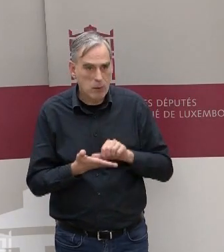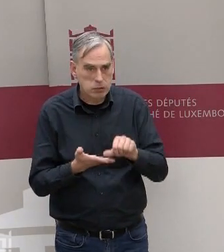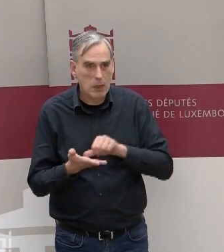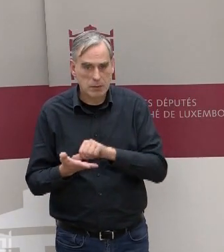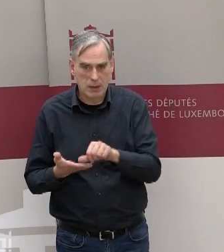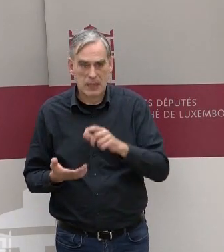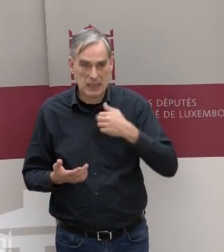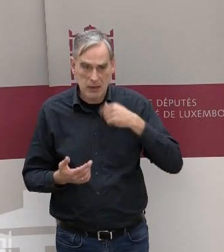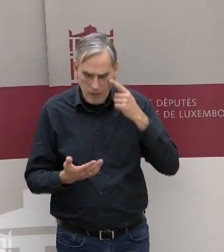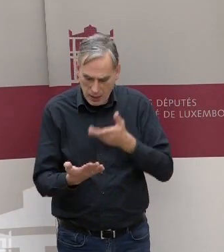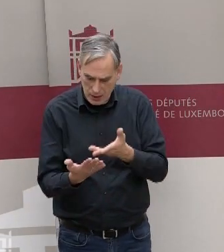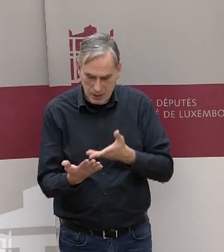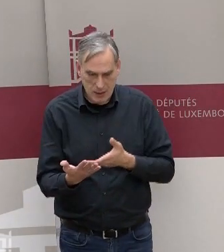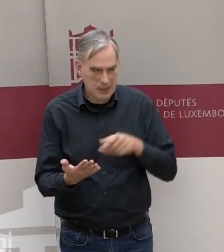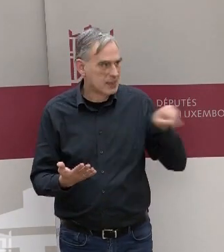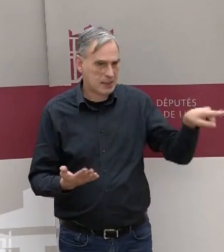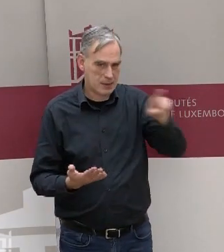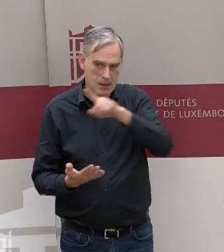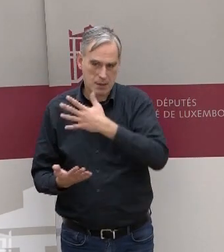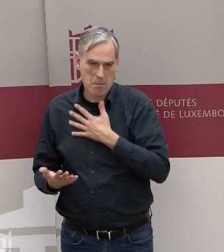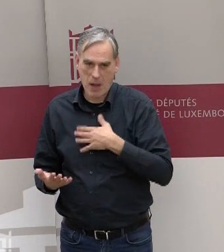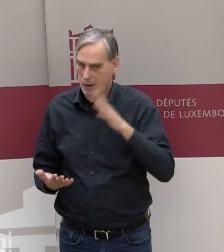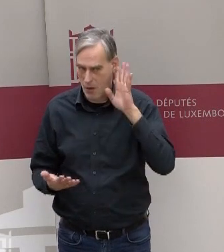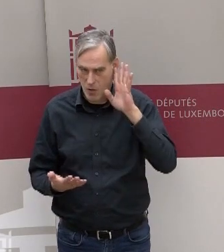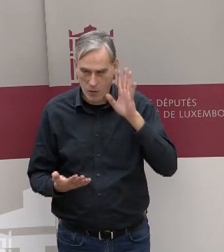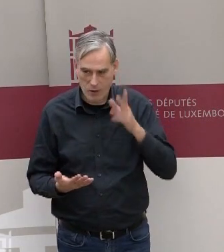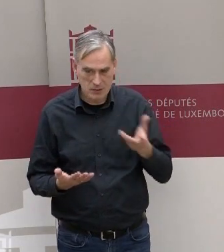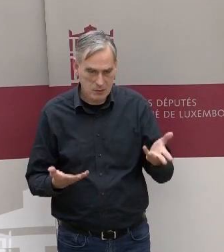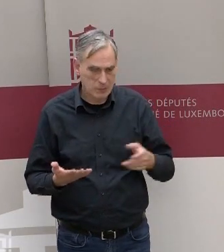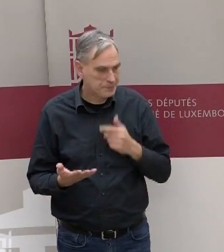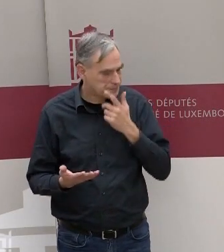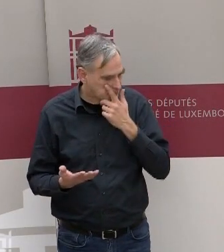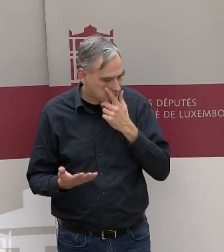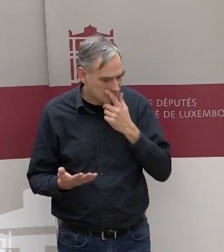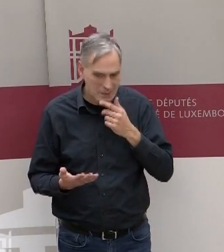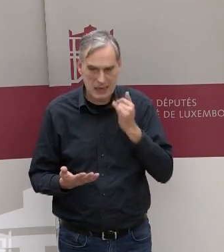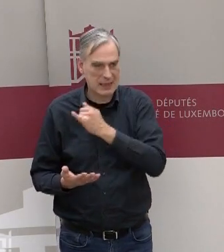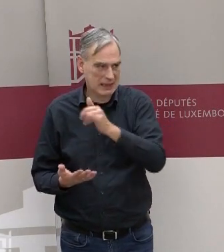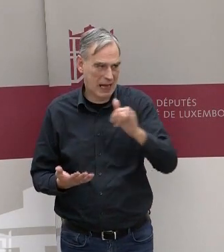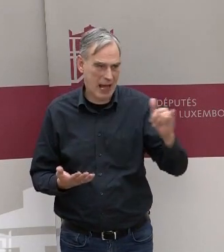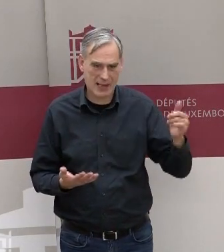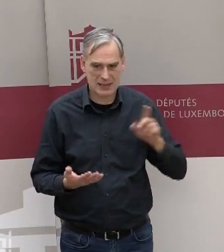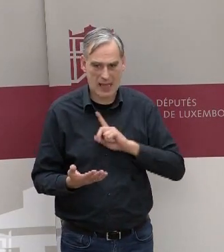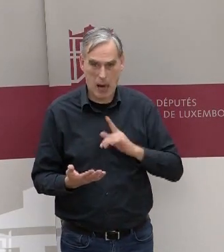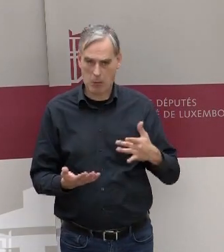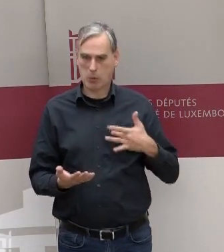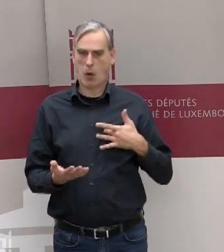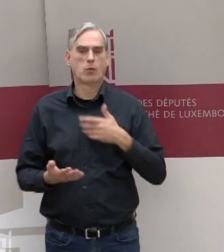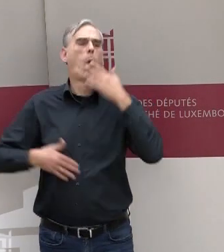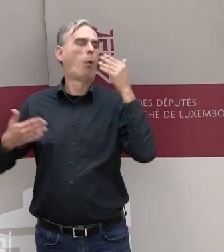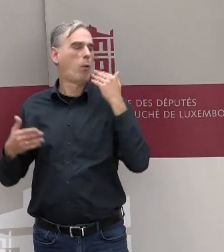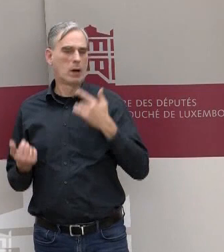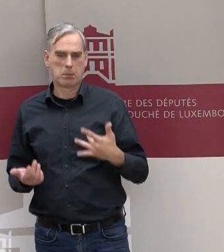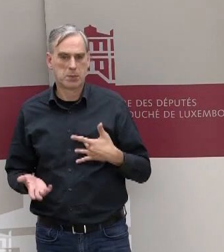ganz populäres Thema ist. Und auch nicht jederin hier Bannen persönlich noch betreffen wird. Aber gerade ist ein großer, jüngerer Teil von